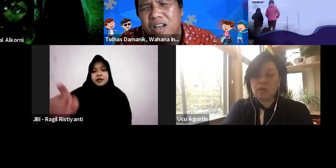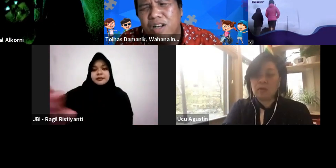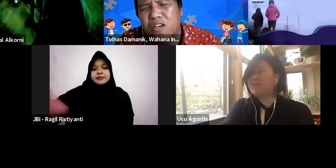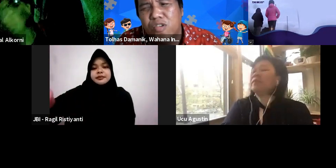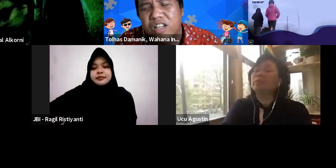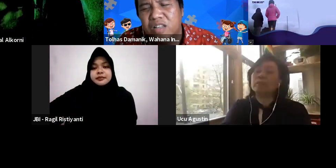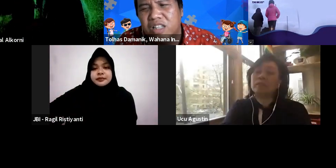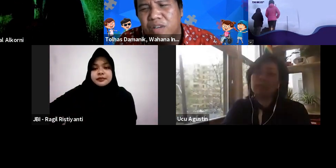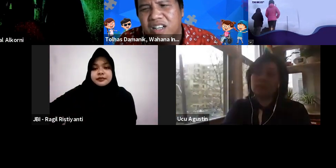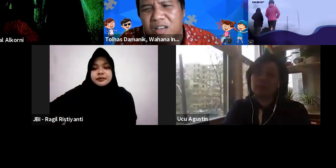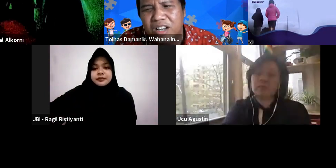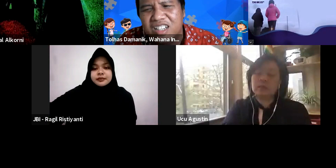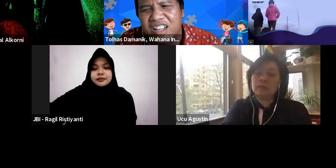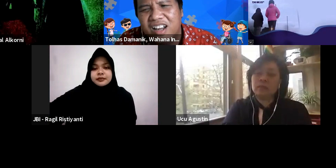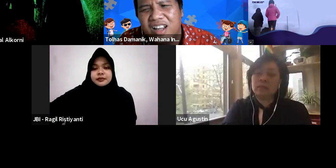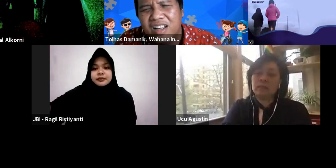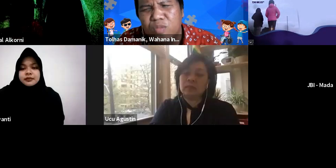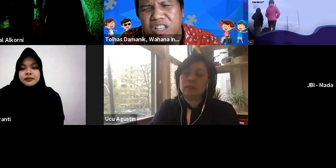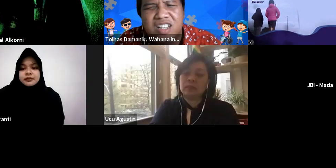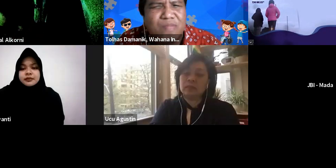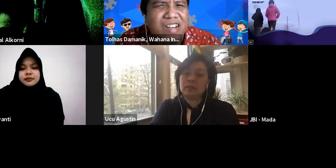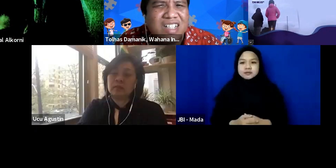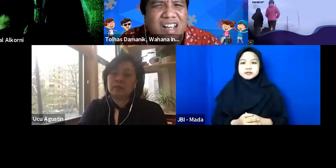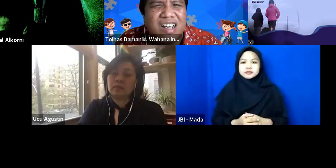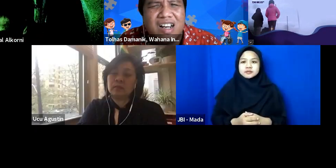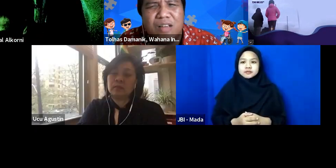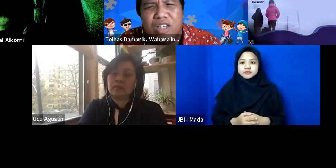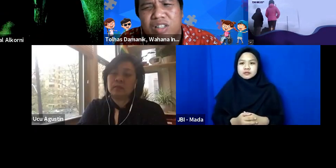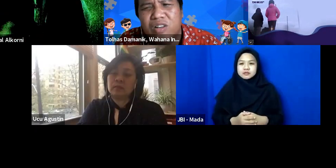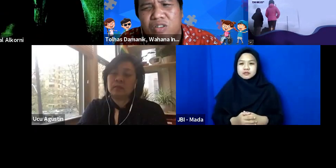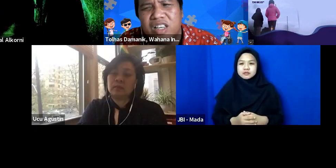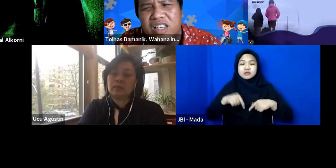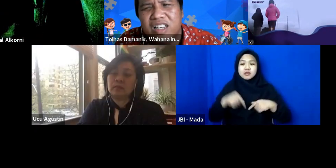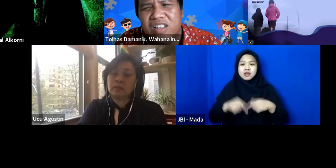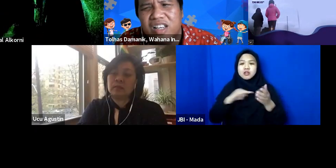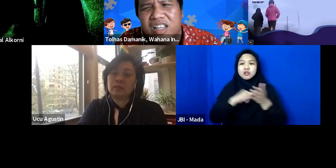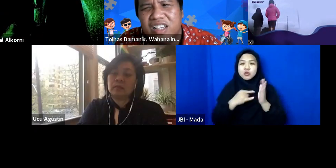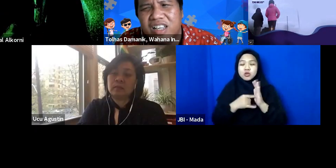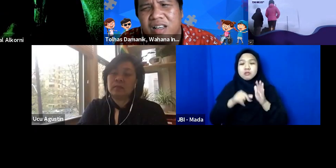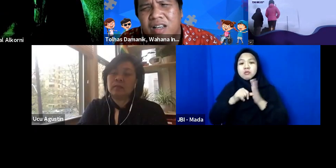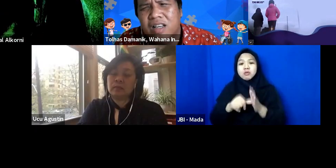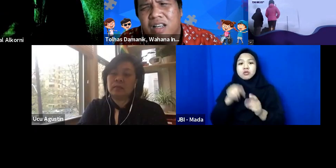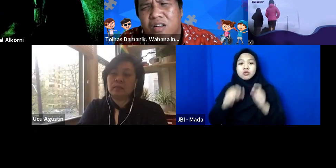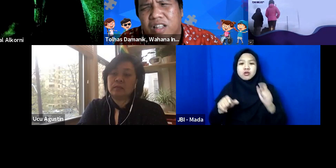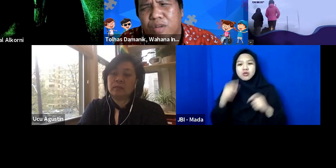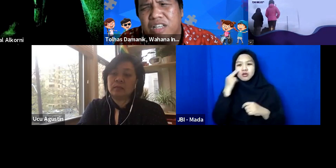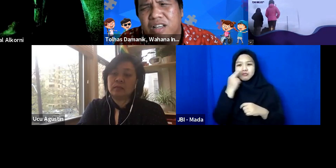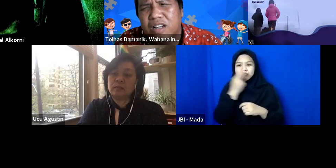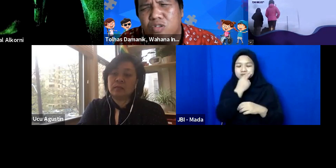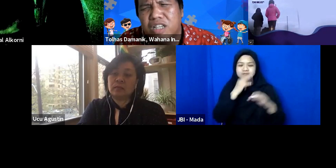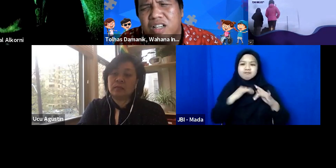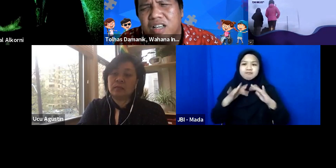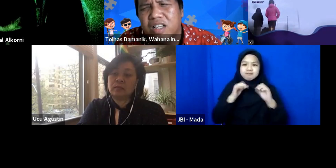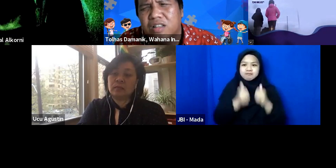kira untuk mengakomodir teman-teman yang disabilitas netra itu menjadi sangat mudah sekarang karena kemajuan teknologi gitu ya jadi kalau kita